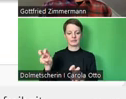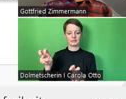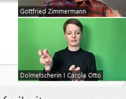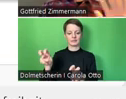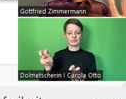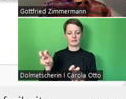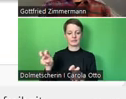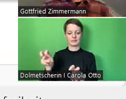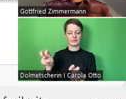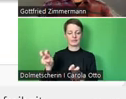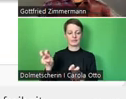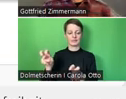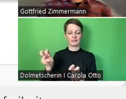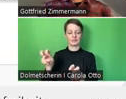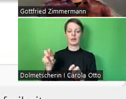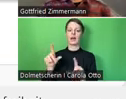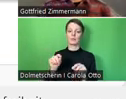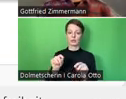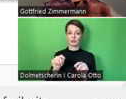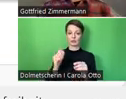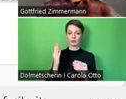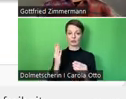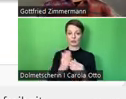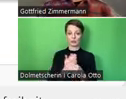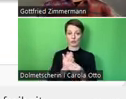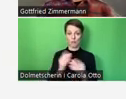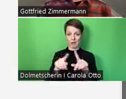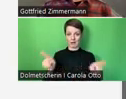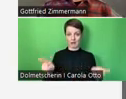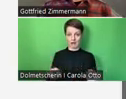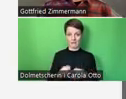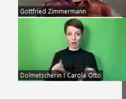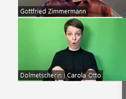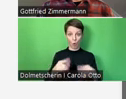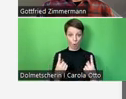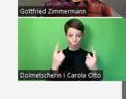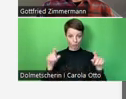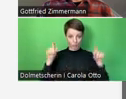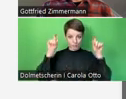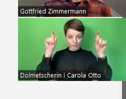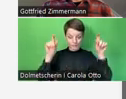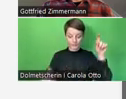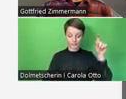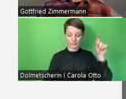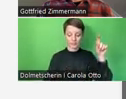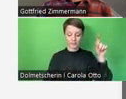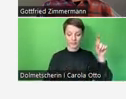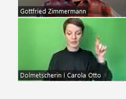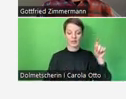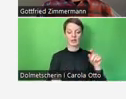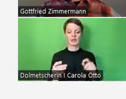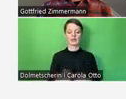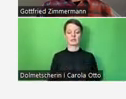nur oben am Dokumentanfang, sondern auch über die sogenannten Dateiliste, Metadaten.